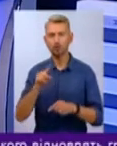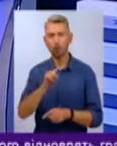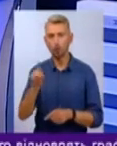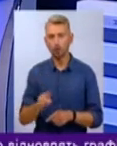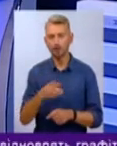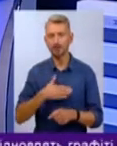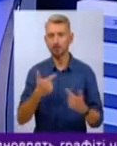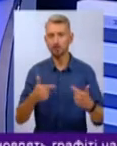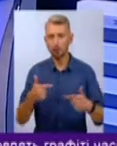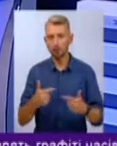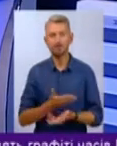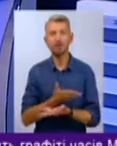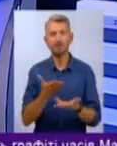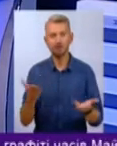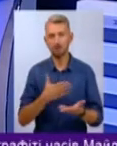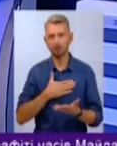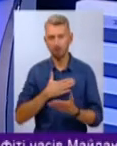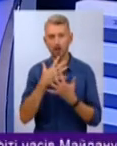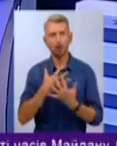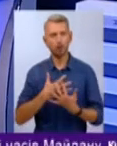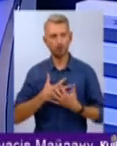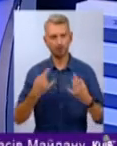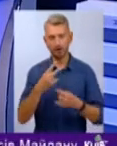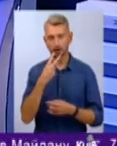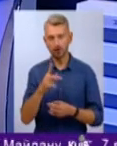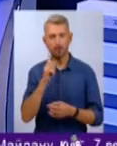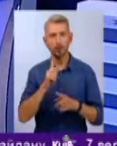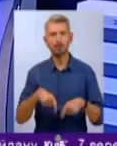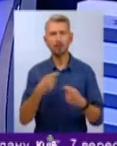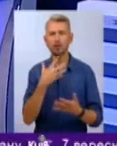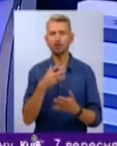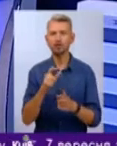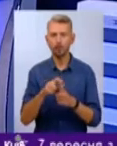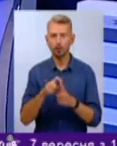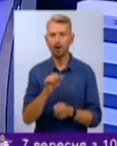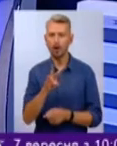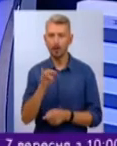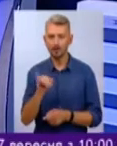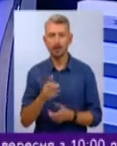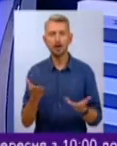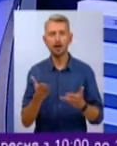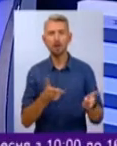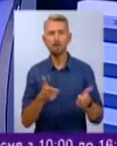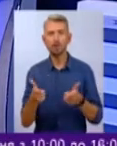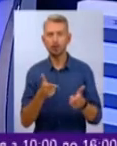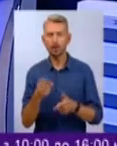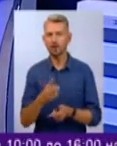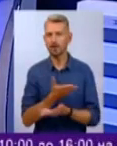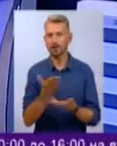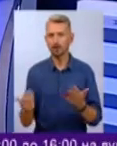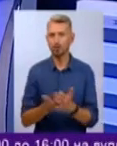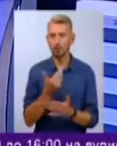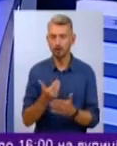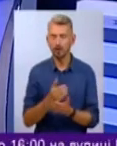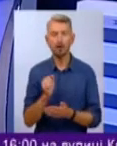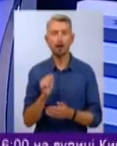гостями студії і з вами, мої любі телеглядачі. А поки передаю слово своїй колезі Анні Чередніченко, яка підготувала для вас новини.